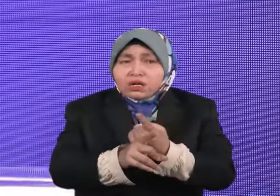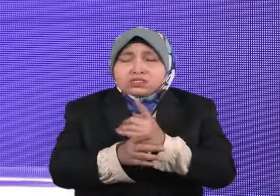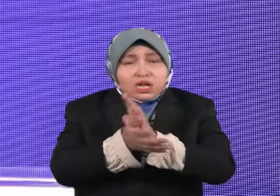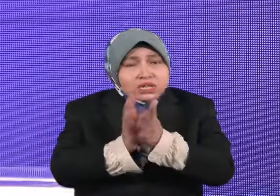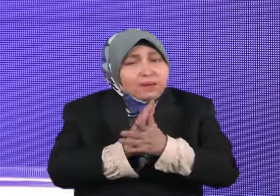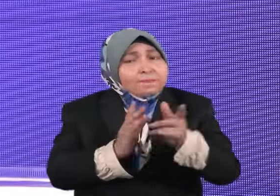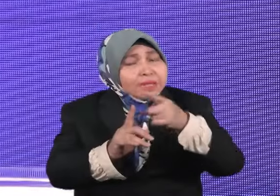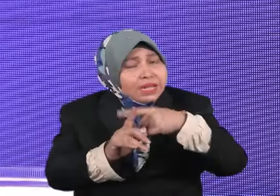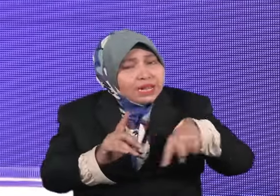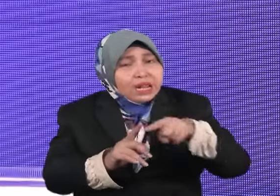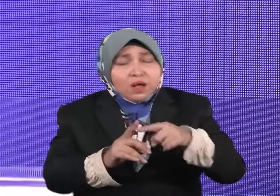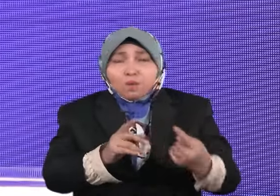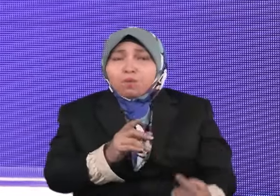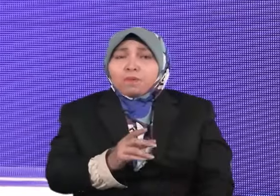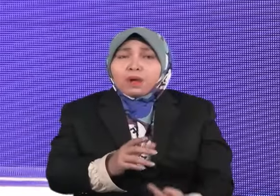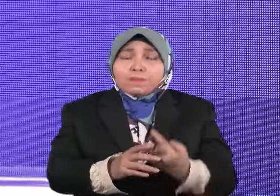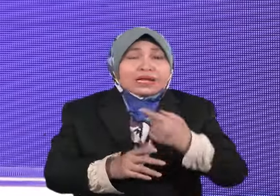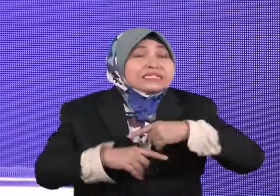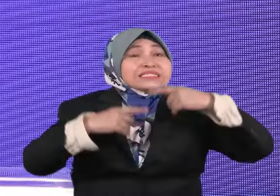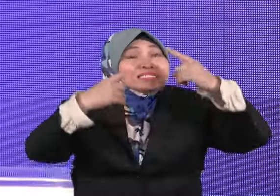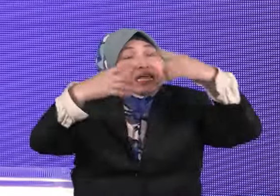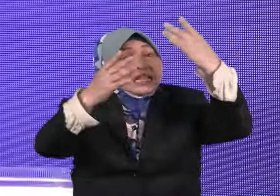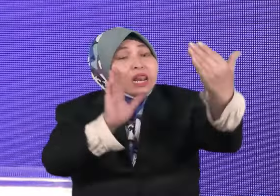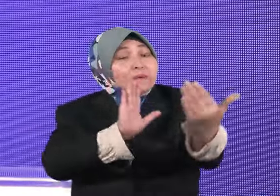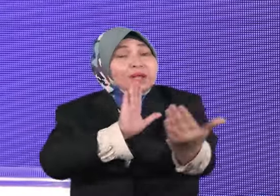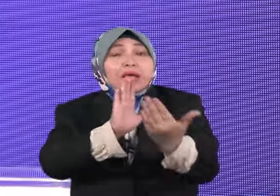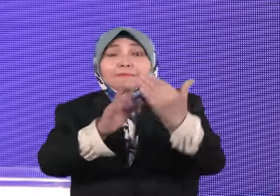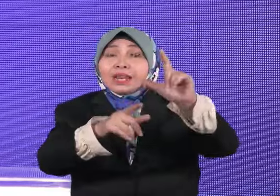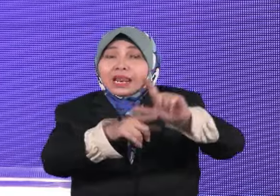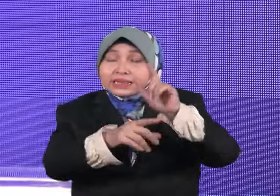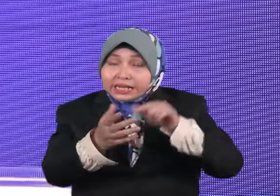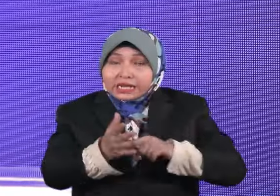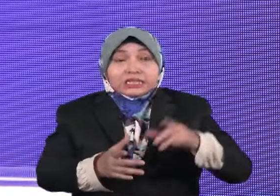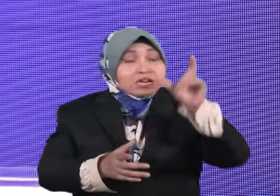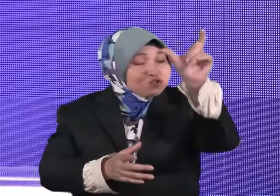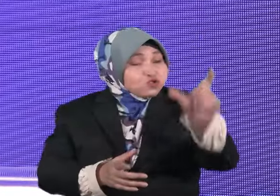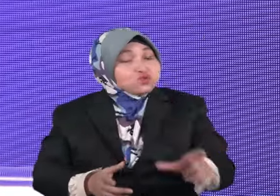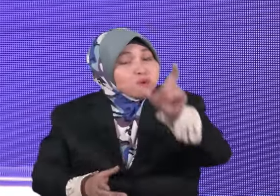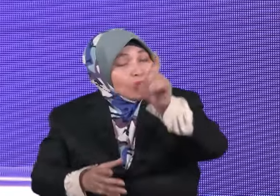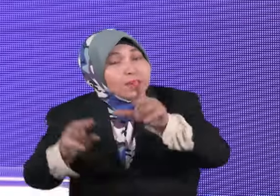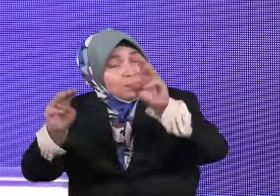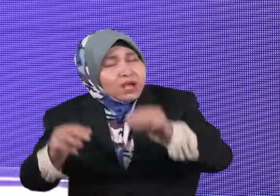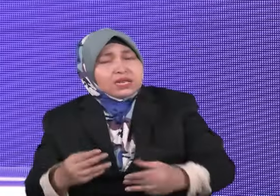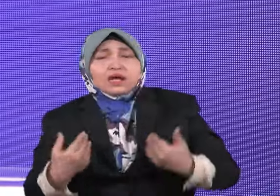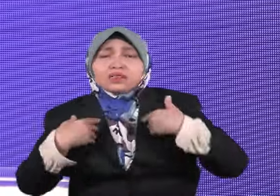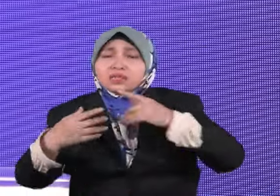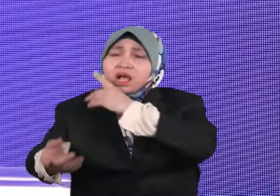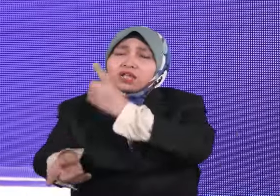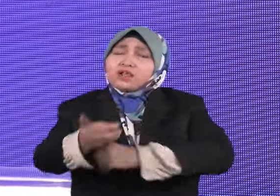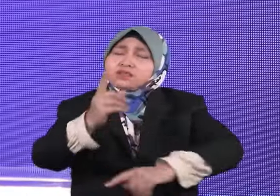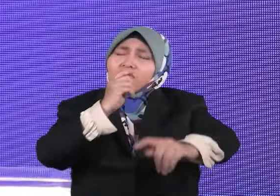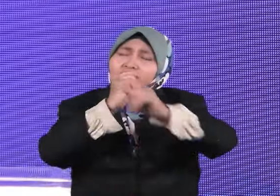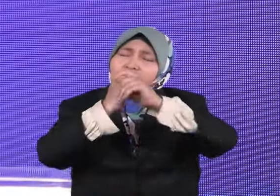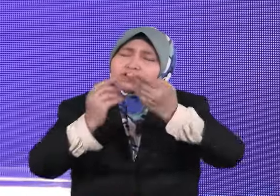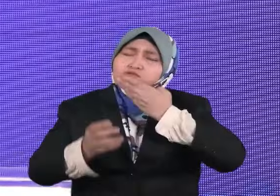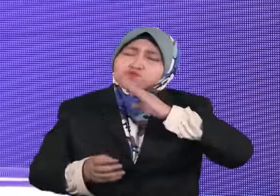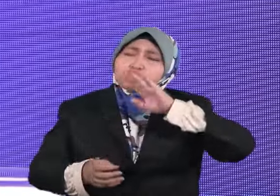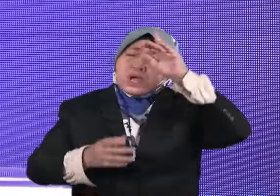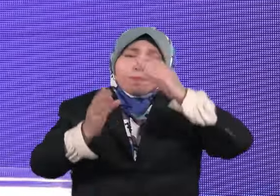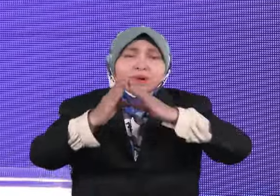bila muncul ataupun berjaya dalam menghadapi latihan ini, seseorang itu mempunyai daya tahan syukur yang besar, dan